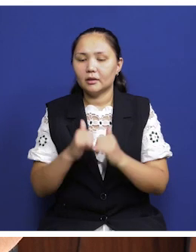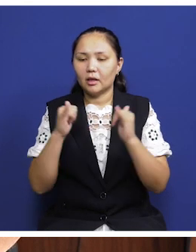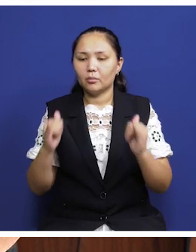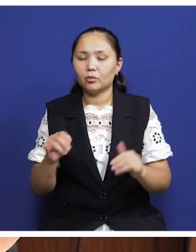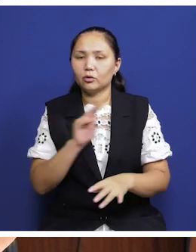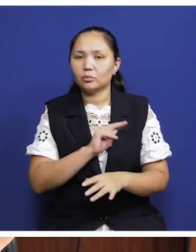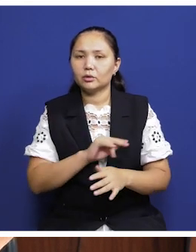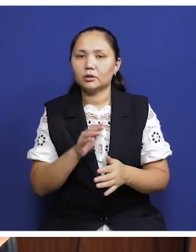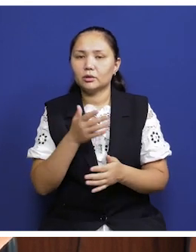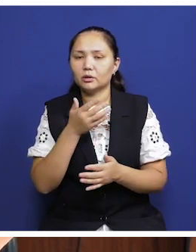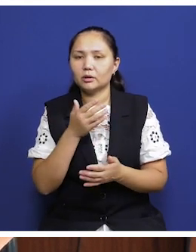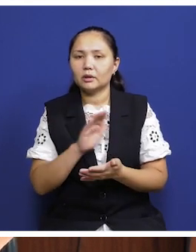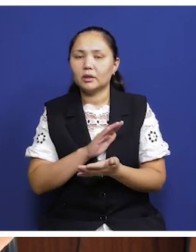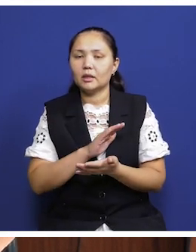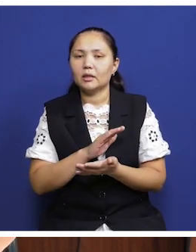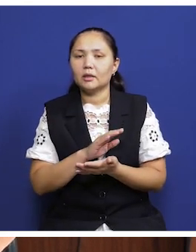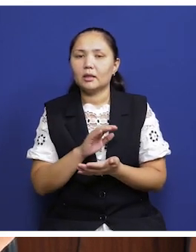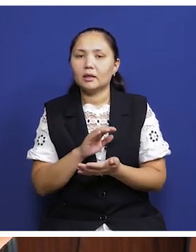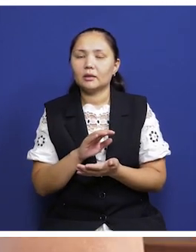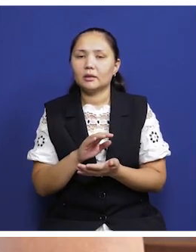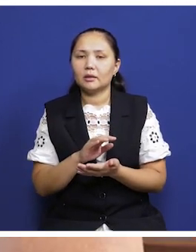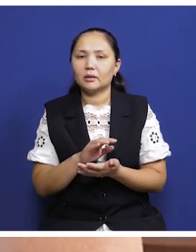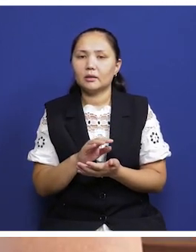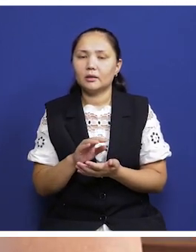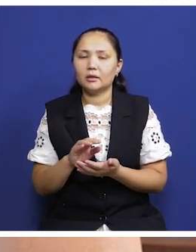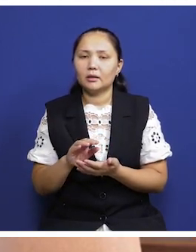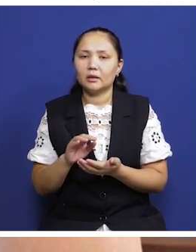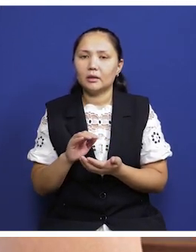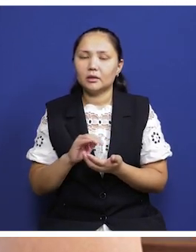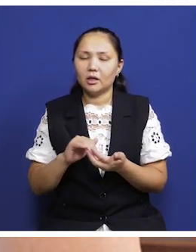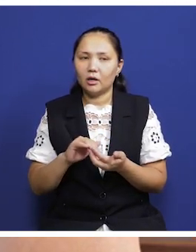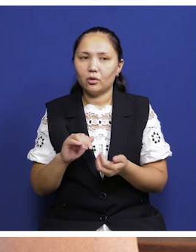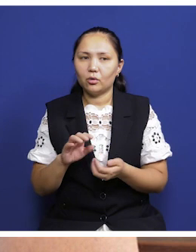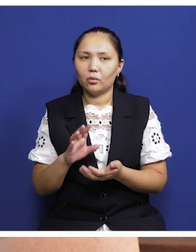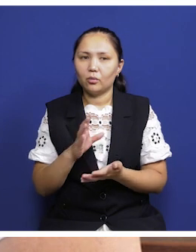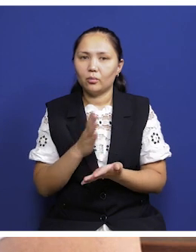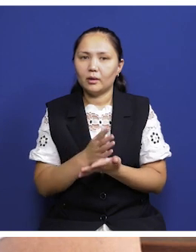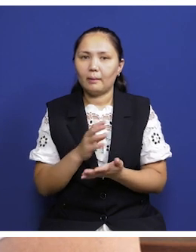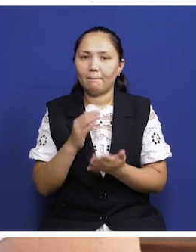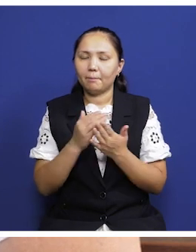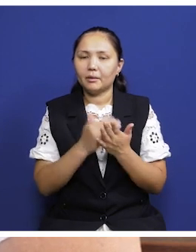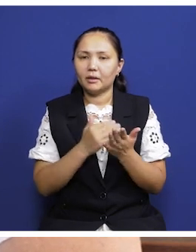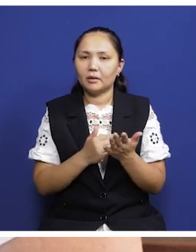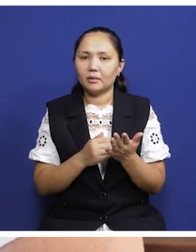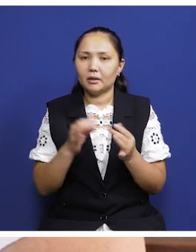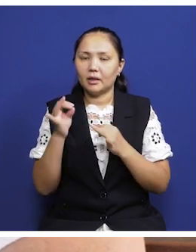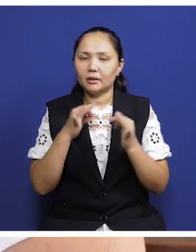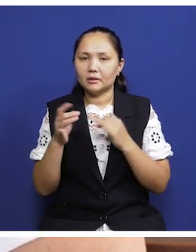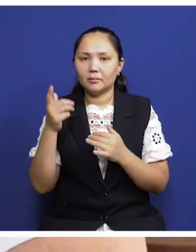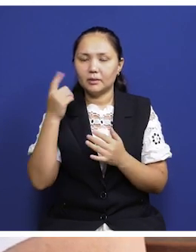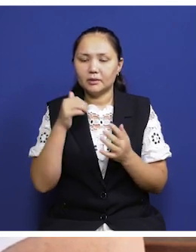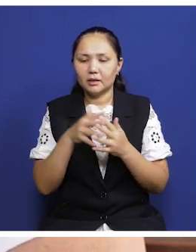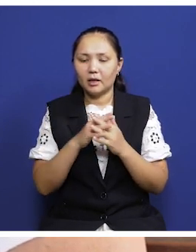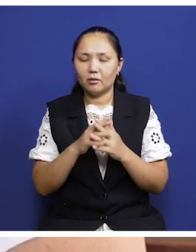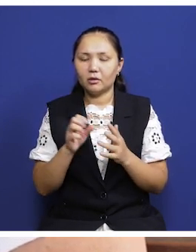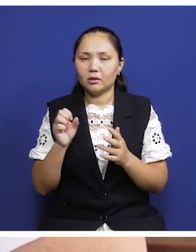жұмыссыздықты жоюға осындай мәселелер арқылы. Жалпы мемлекеттік бағдарлама деген кезде, мынау енді білесіздер, ауыл